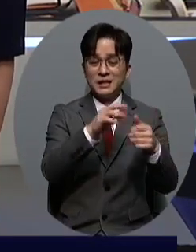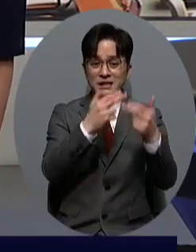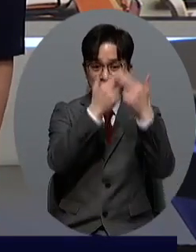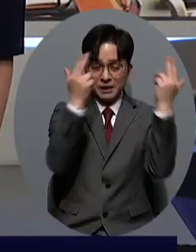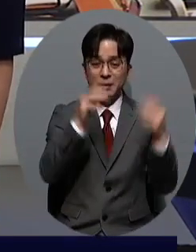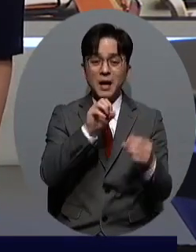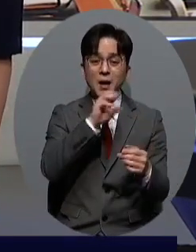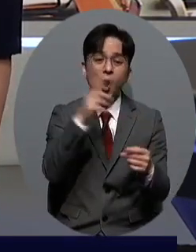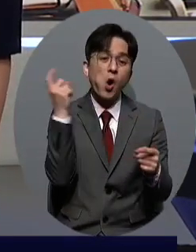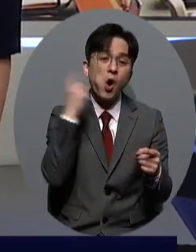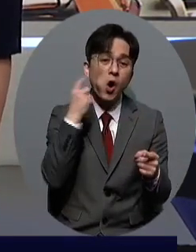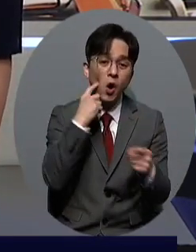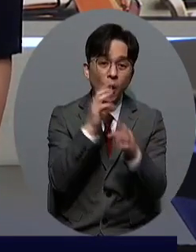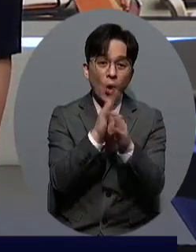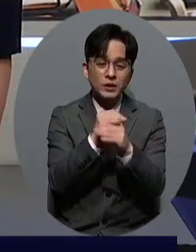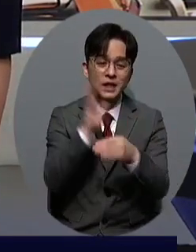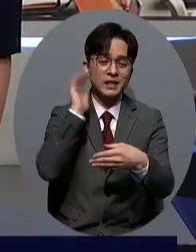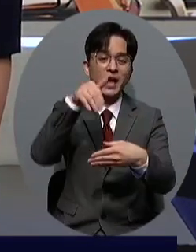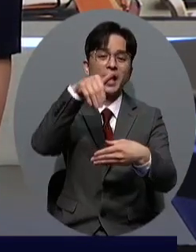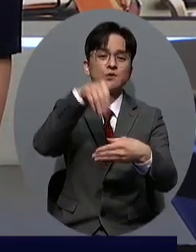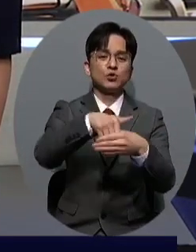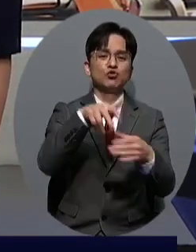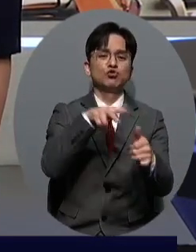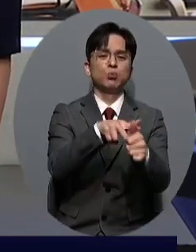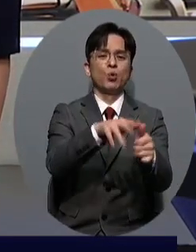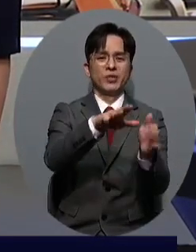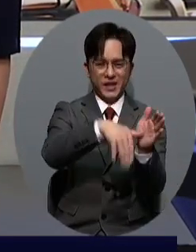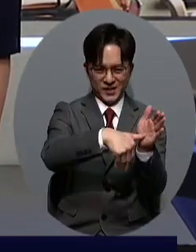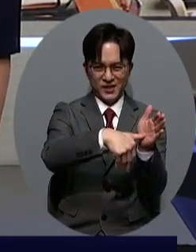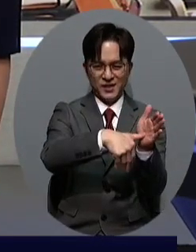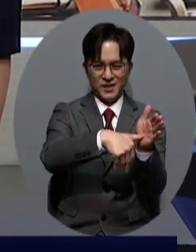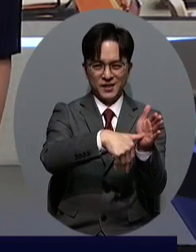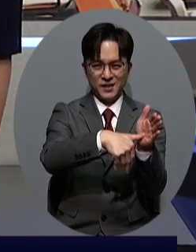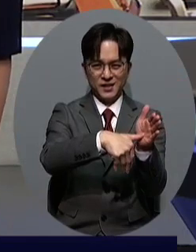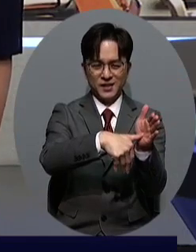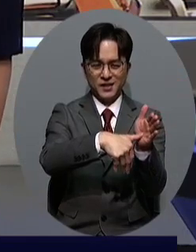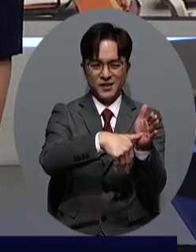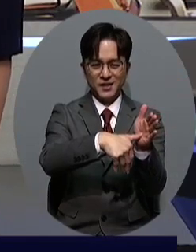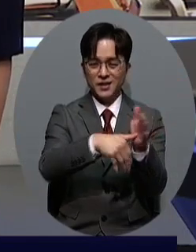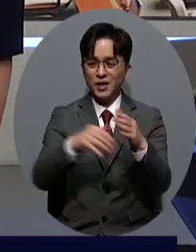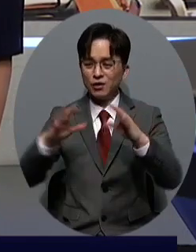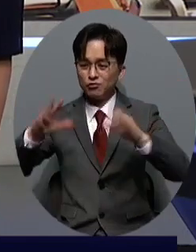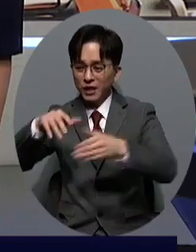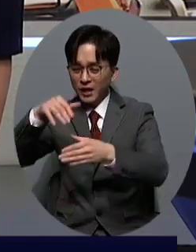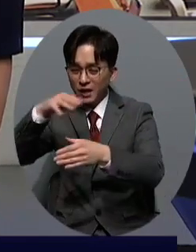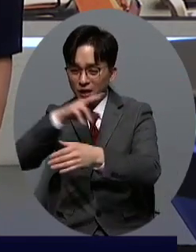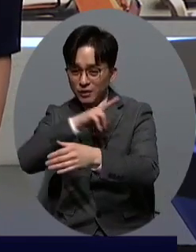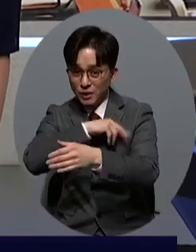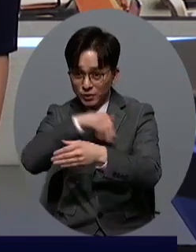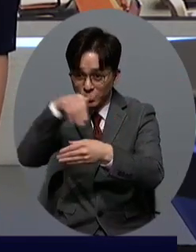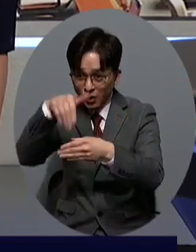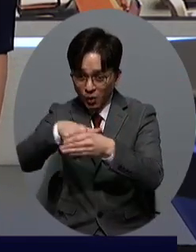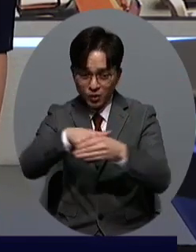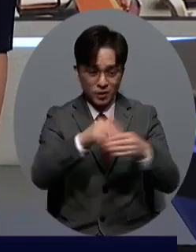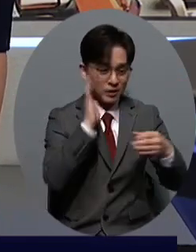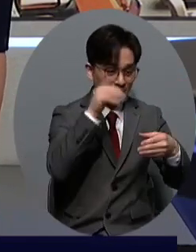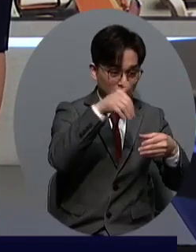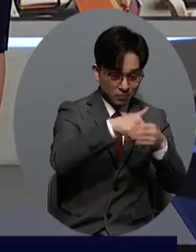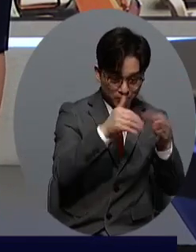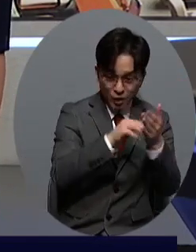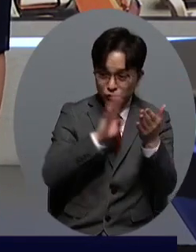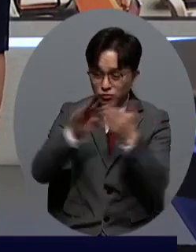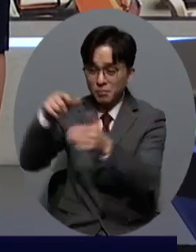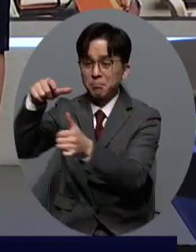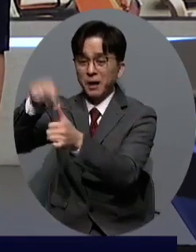없기 때문에 이 대표가 국회의원은 계속할 수 있는 것 아니냐라고 생각할 수도 있는데요. 그렇지 않습니다.